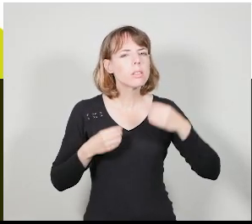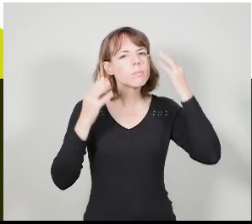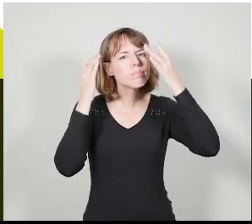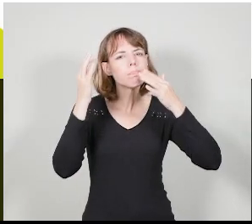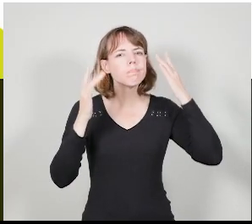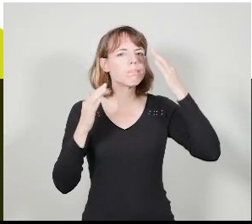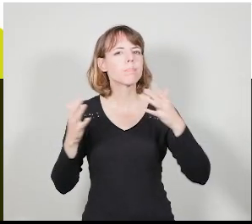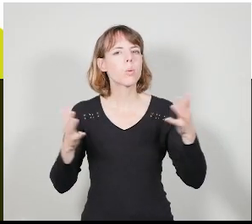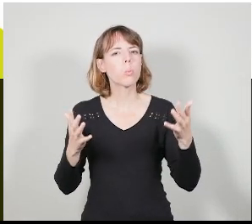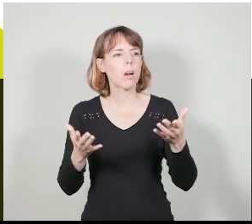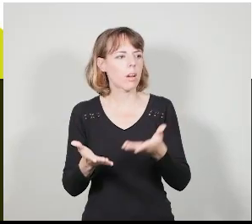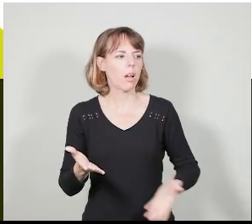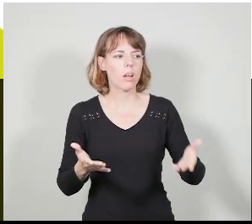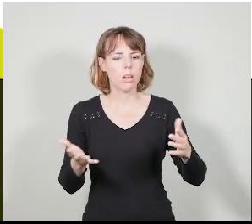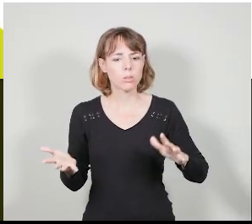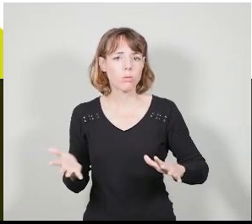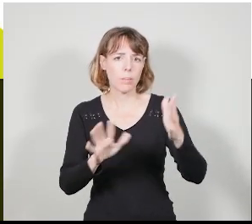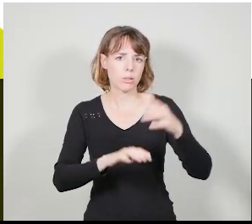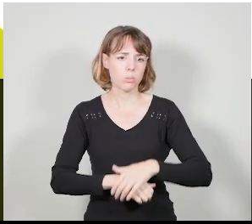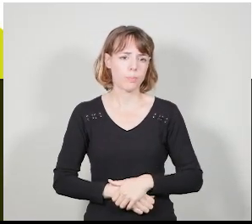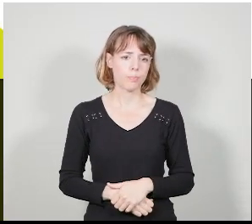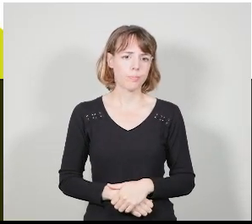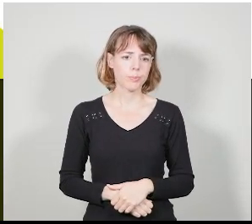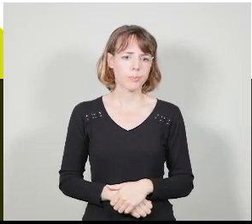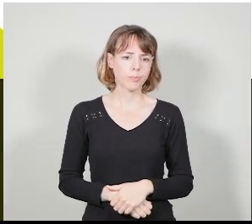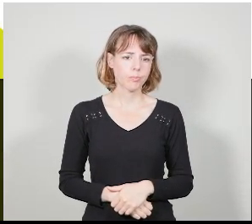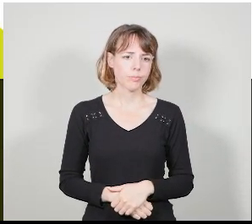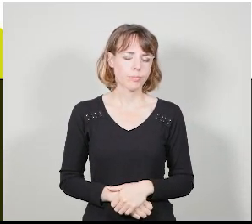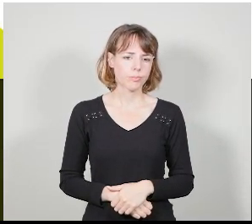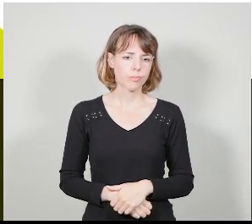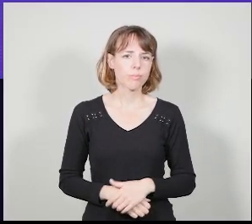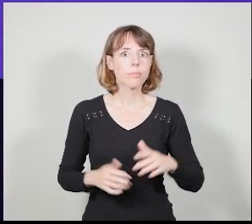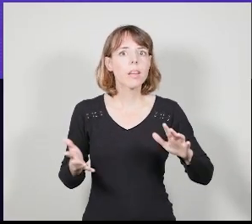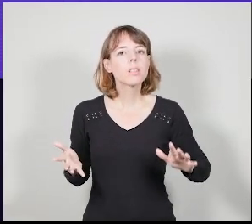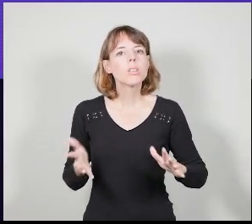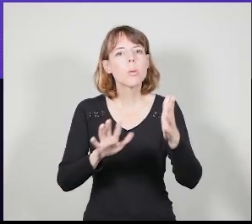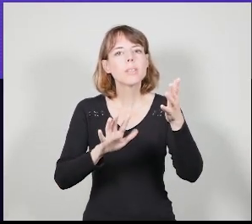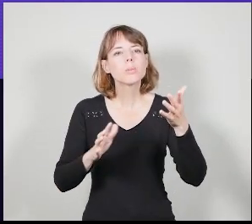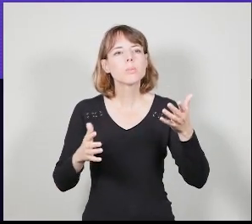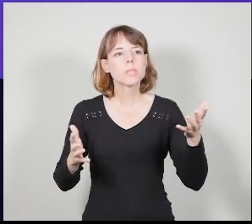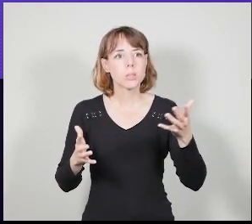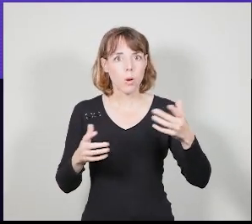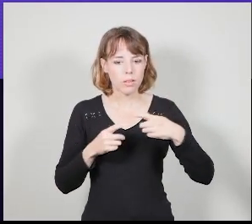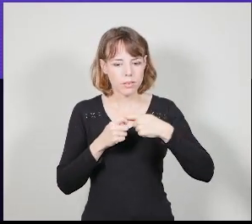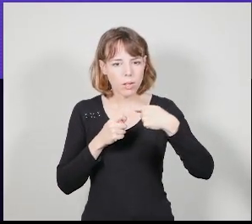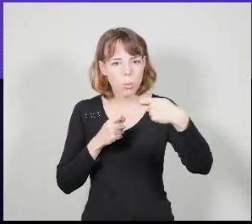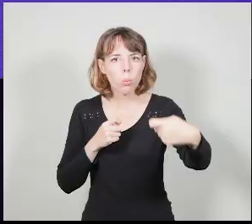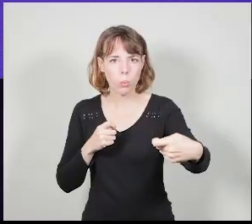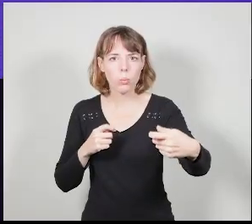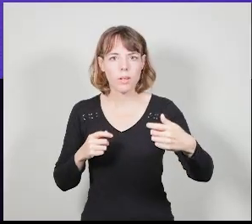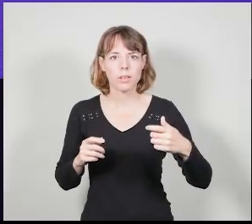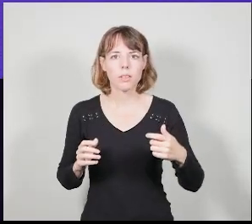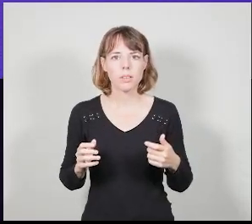de transformation tel qu'il est conduit dans le secteur? La transformation, c'est un processus qui est long par définition. Il ne faut pas s'attendre à ce